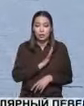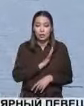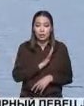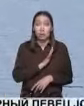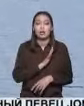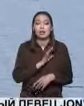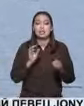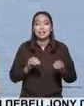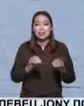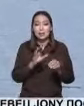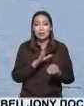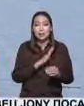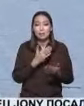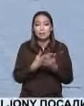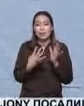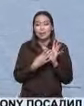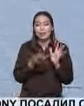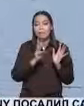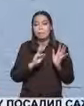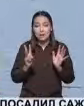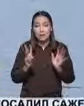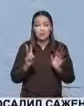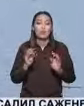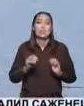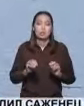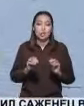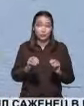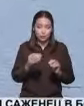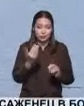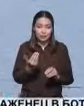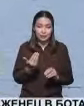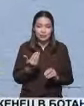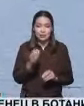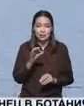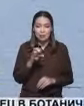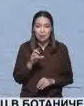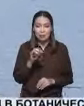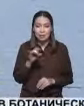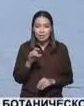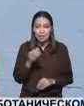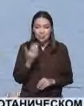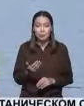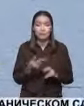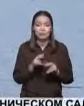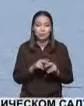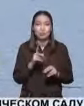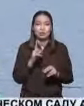высадили почти 9 миллионов саженцев сосны и березы на площади 1408